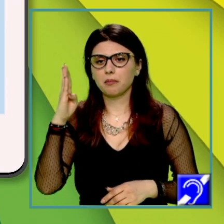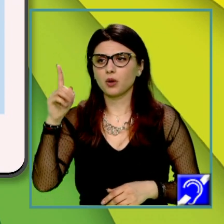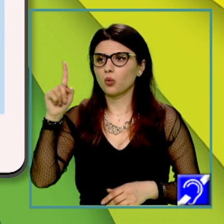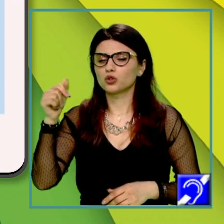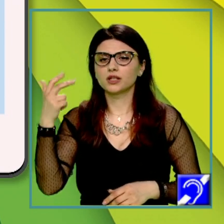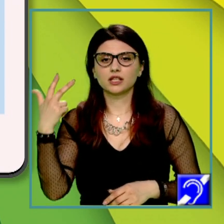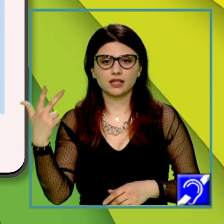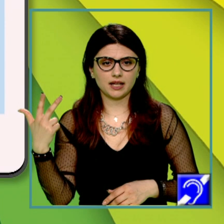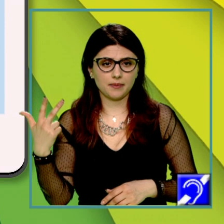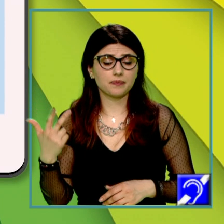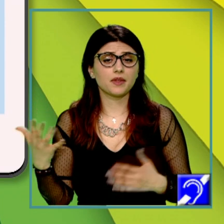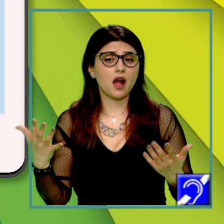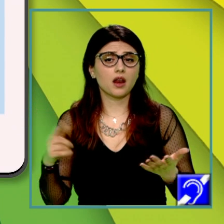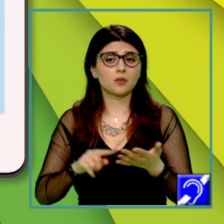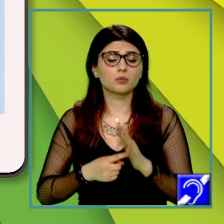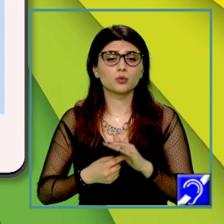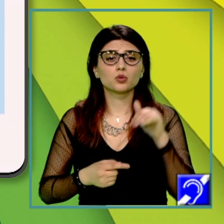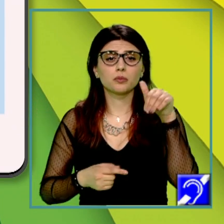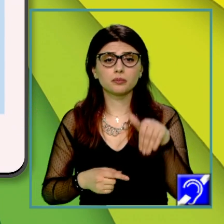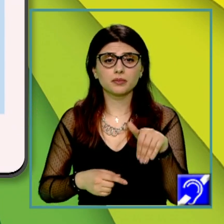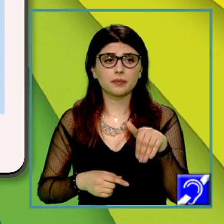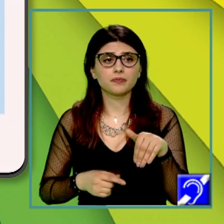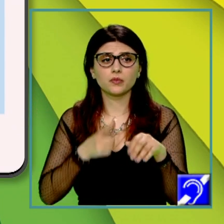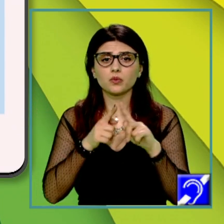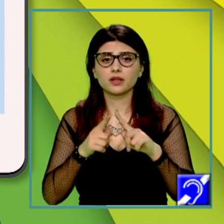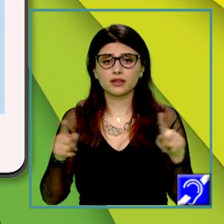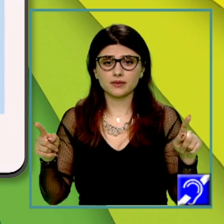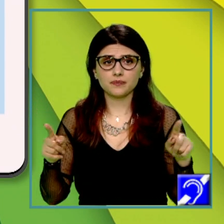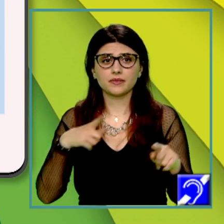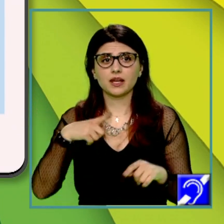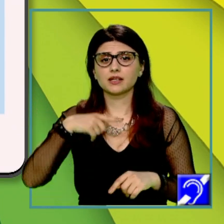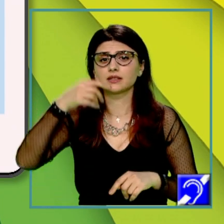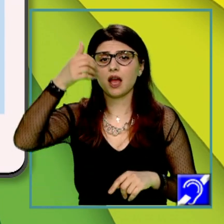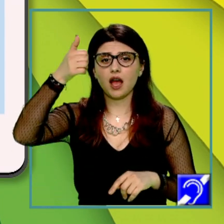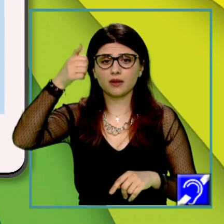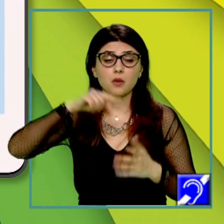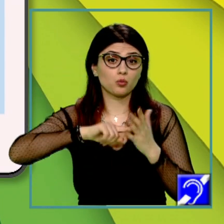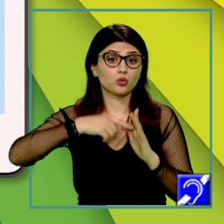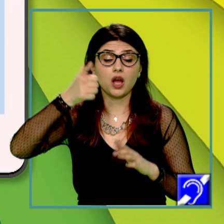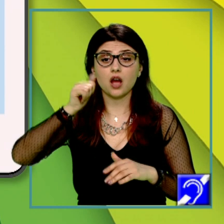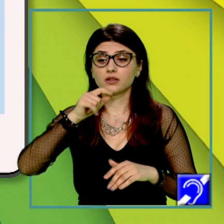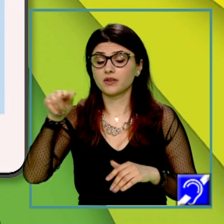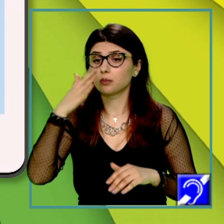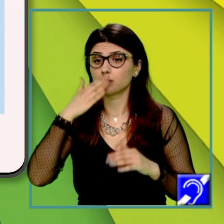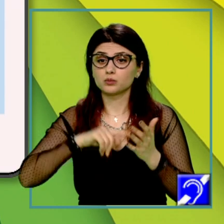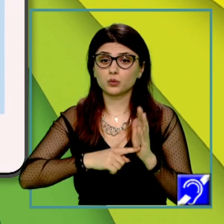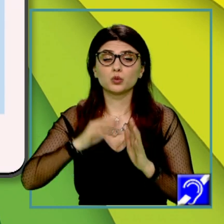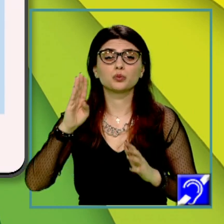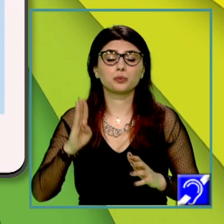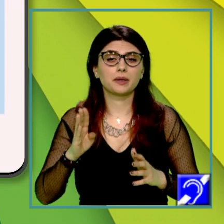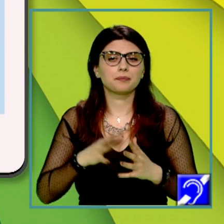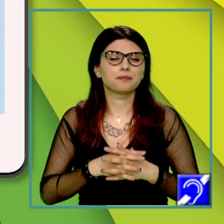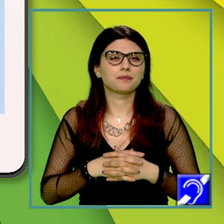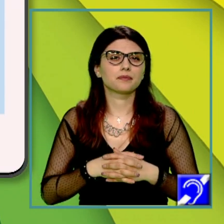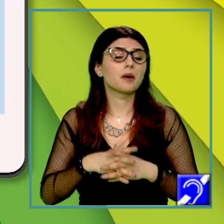1 3 determinați coordonatele punctului m unde m este simetricul punctului a față de punctul b